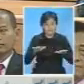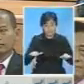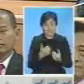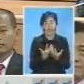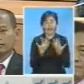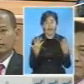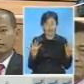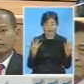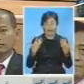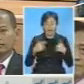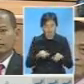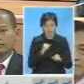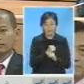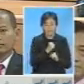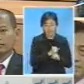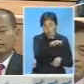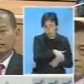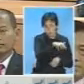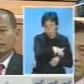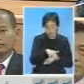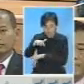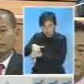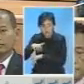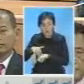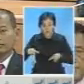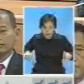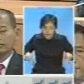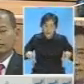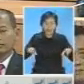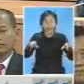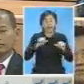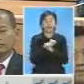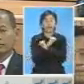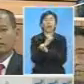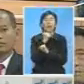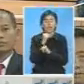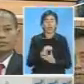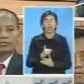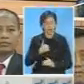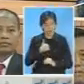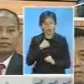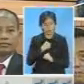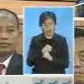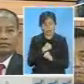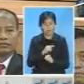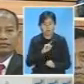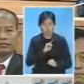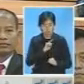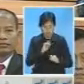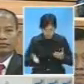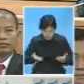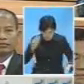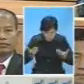าปั้นดินเลาะคลองประปาทั้ง2ฝั่งไปนั่นคือสิ่งที่เราทำครับเราไม่ได้ไปพังคันดิน